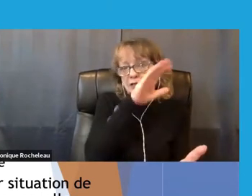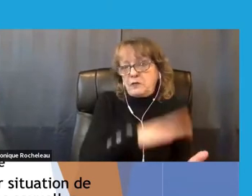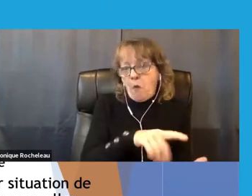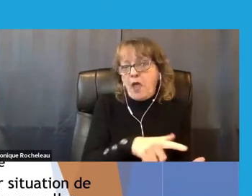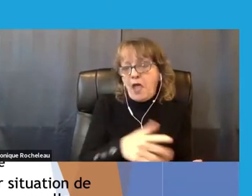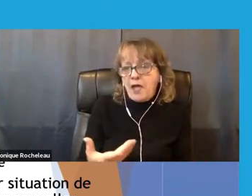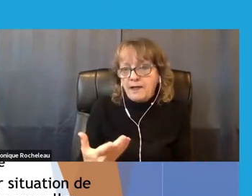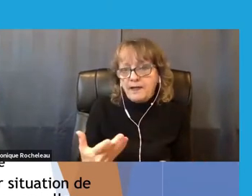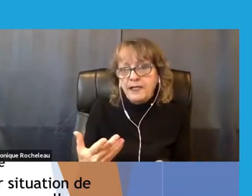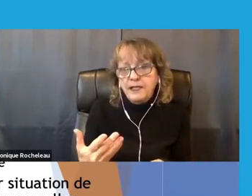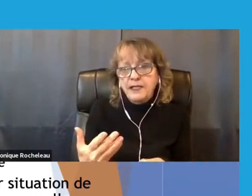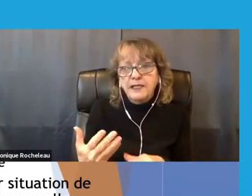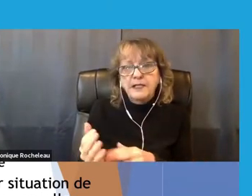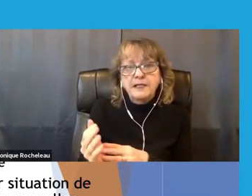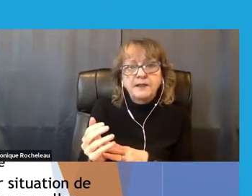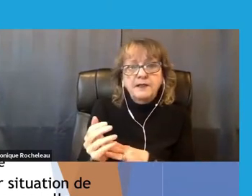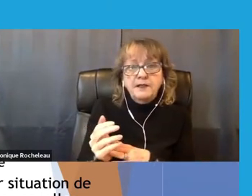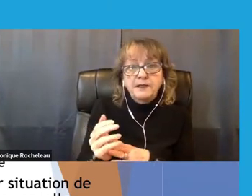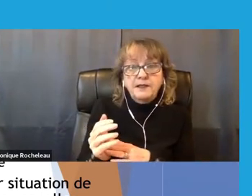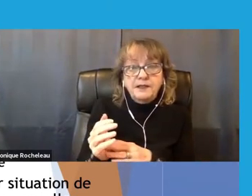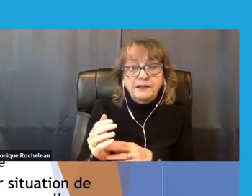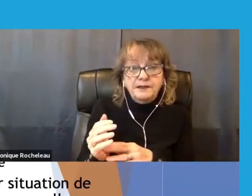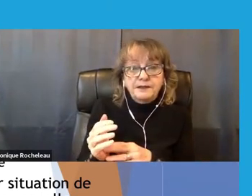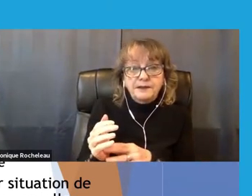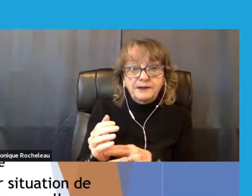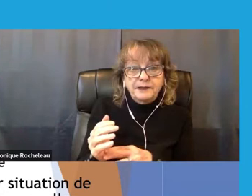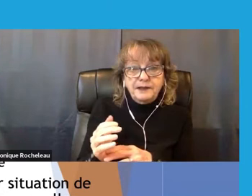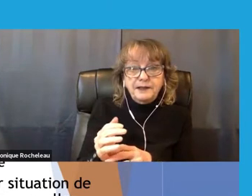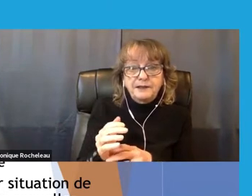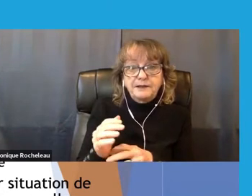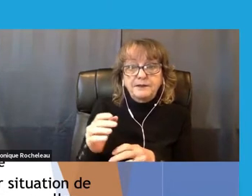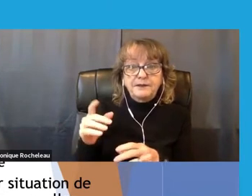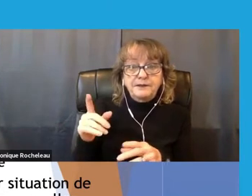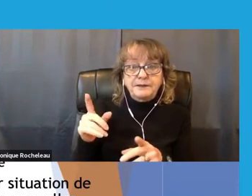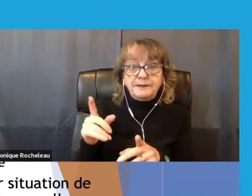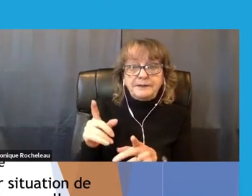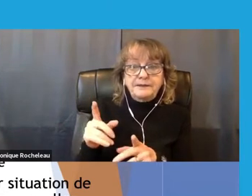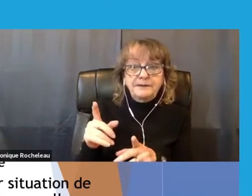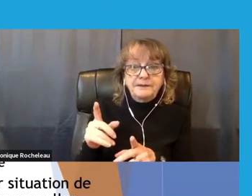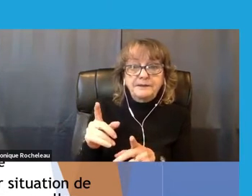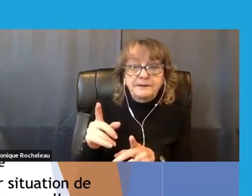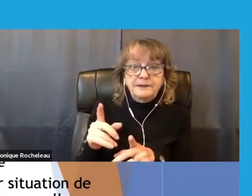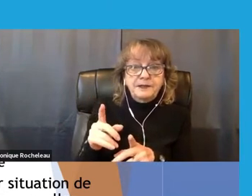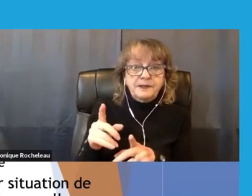Elles subissent des abus, de la maltraitance, de la négligence,